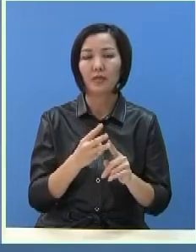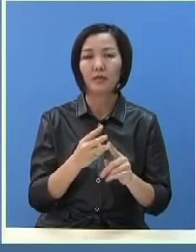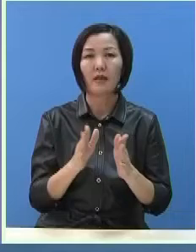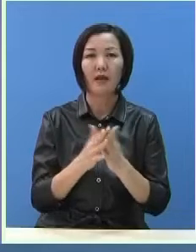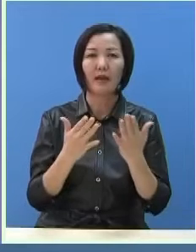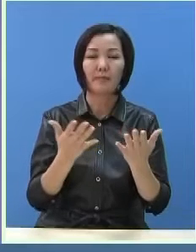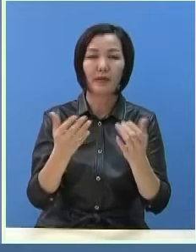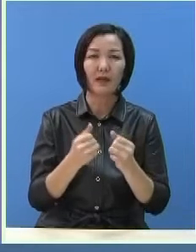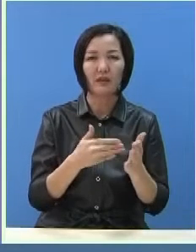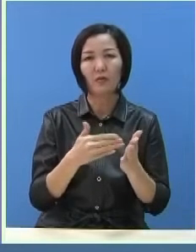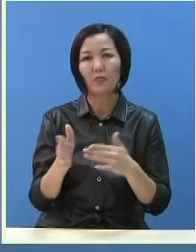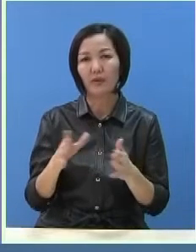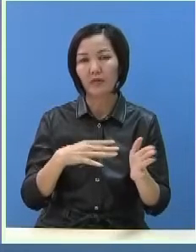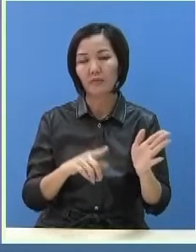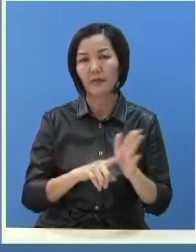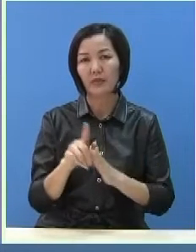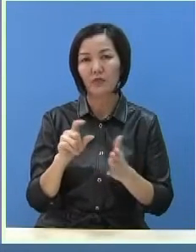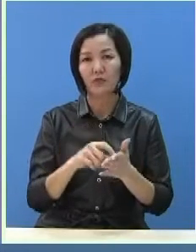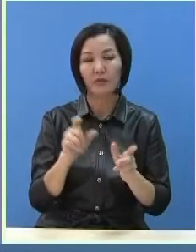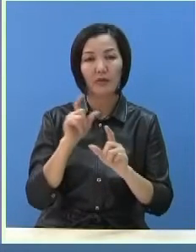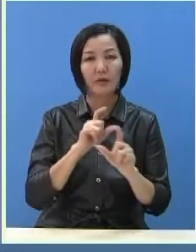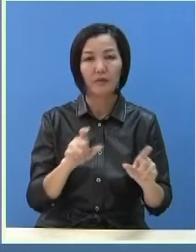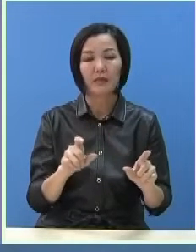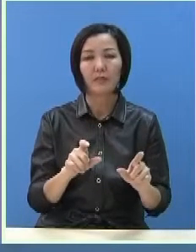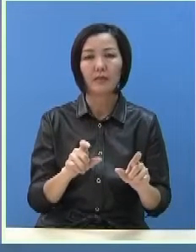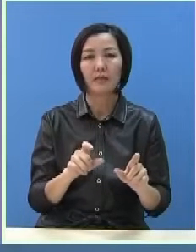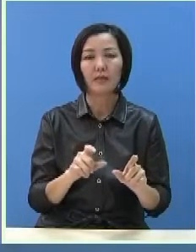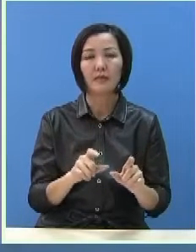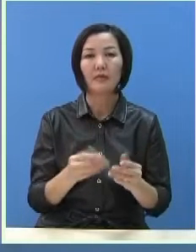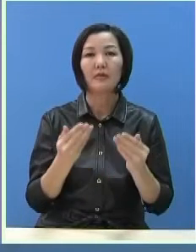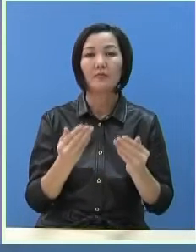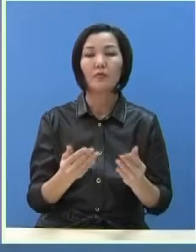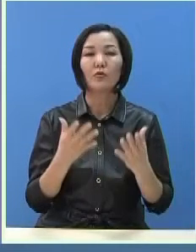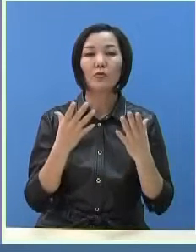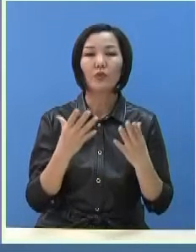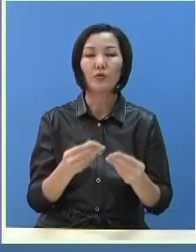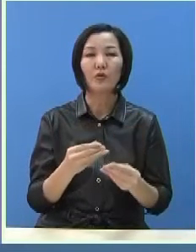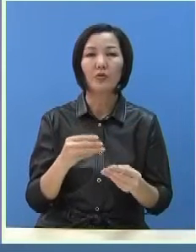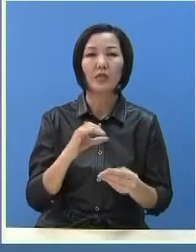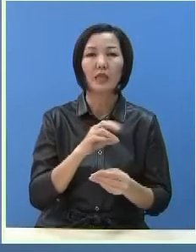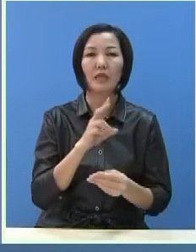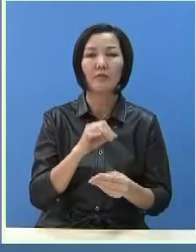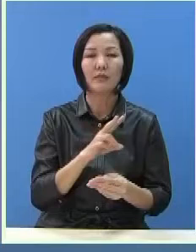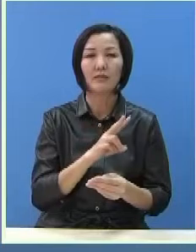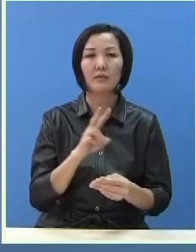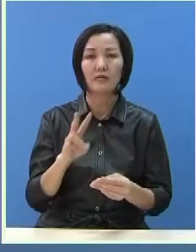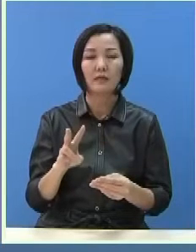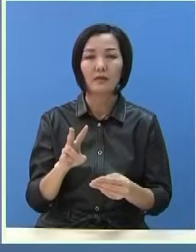әліппені қайтардық, бастауыштан бастап алсақ. Ал енді тағы маған бүгінгі таңда мысалы елбасы туралы көп айтып отыр.